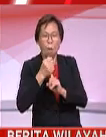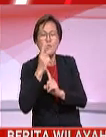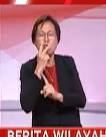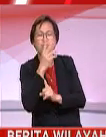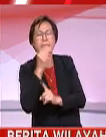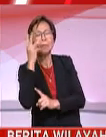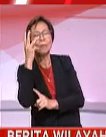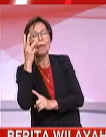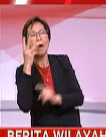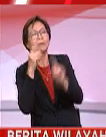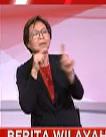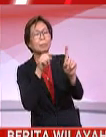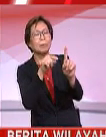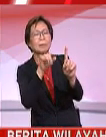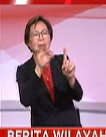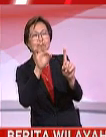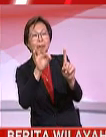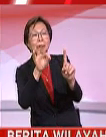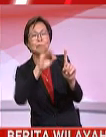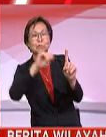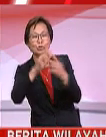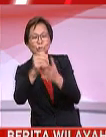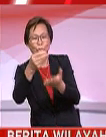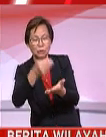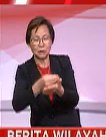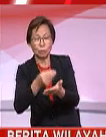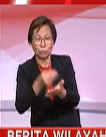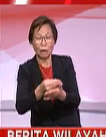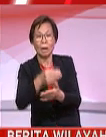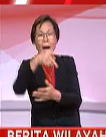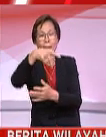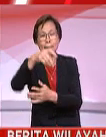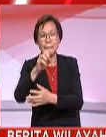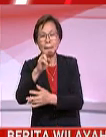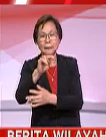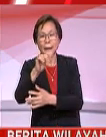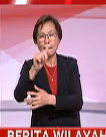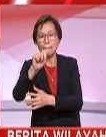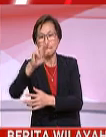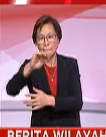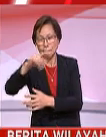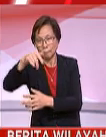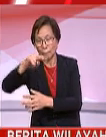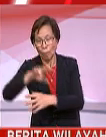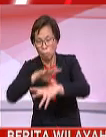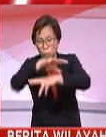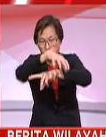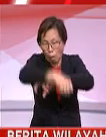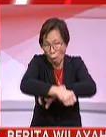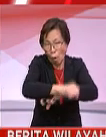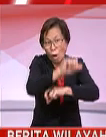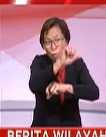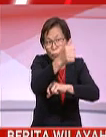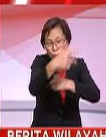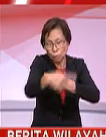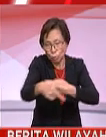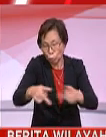bernilai 1.89 juta ringgit di Penampang 25 Januari lalu. Ia hasil serbuan ke atas 10 buah kontena